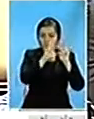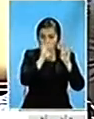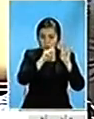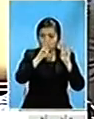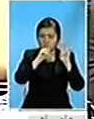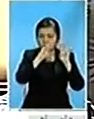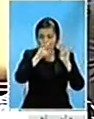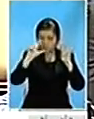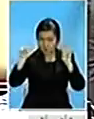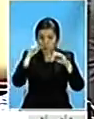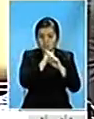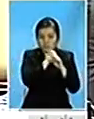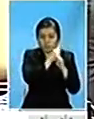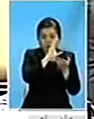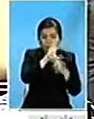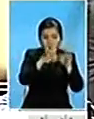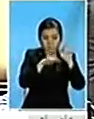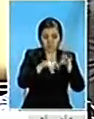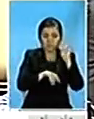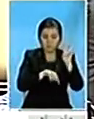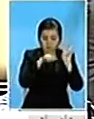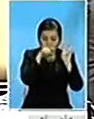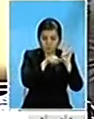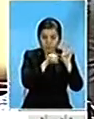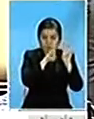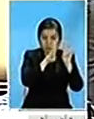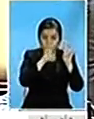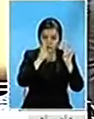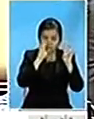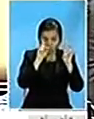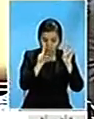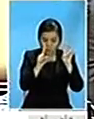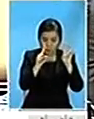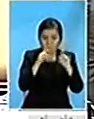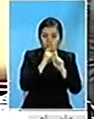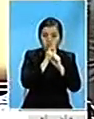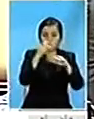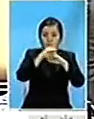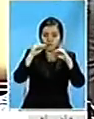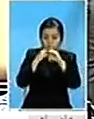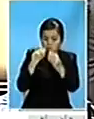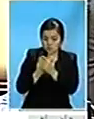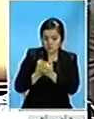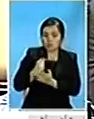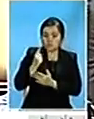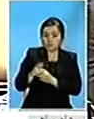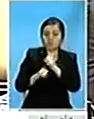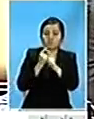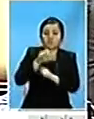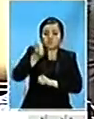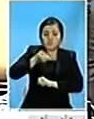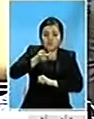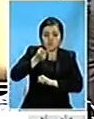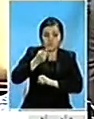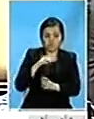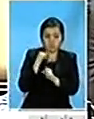177,947 ล้านบาทคิดเป็น 7.41% ของงบประมาณรายจ่ายประจำปีโดยที่ในการดำเนินการนะครับ